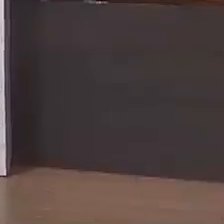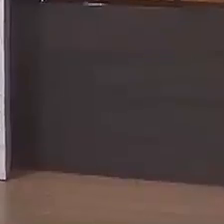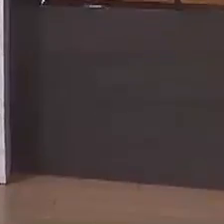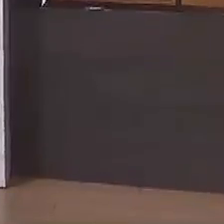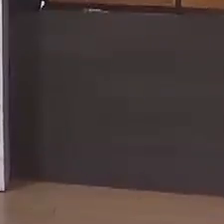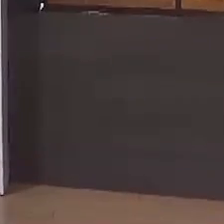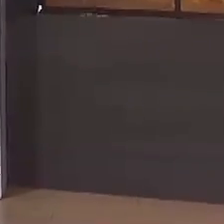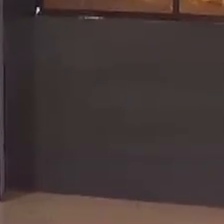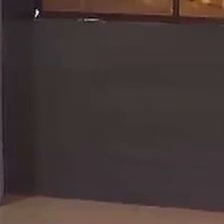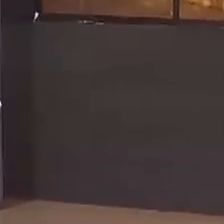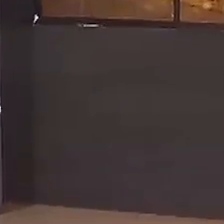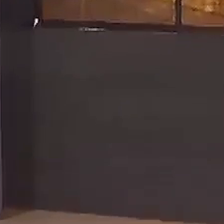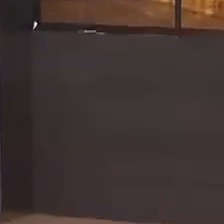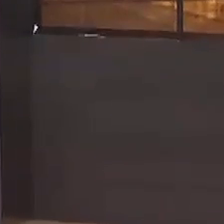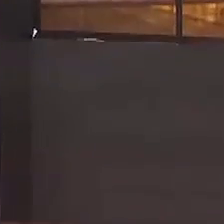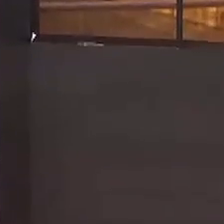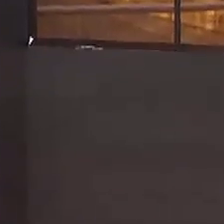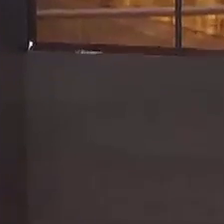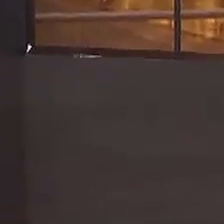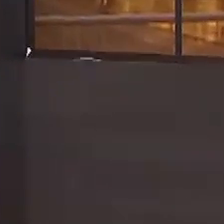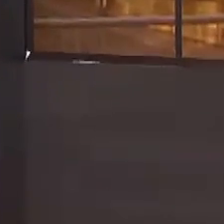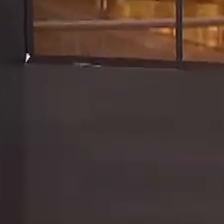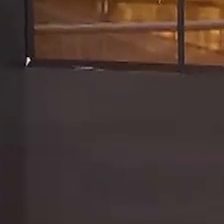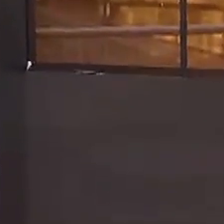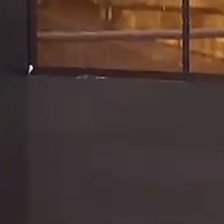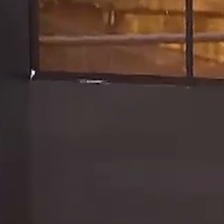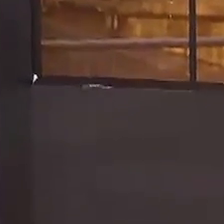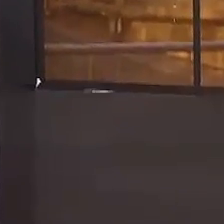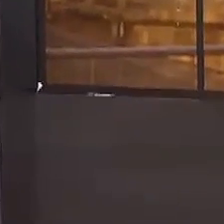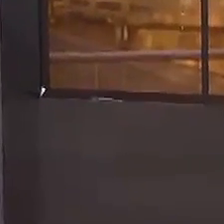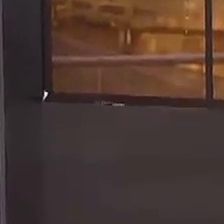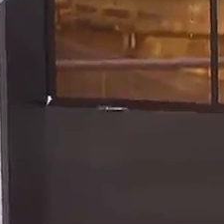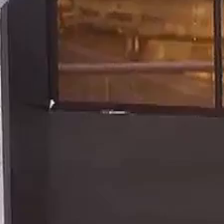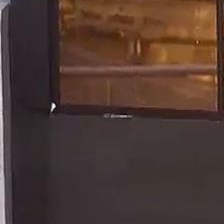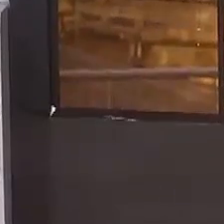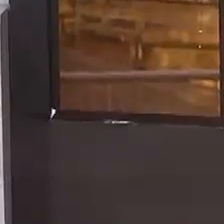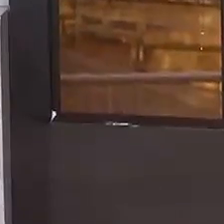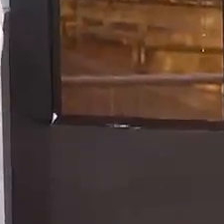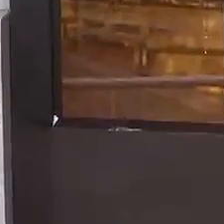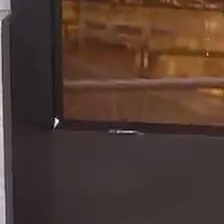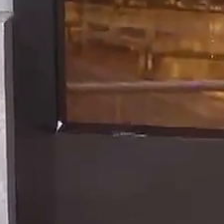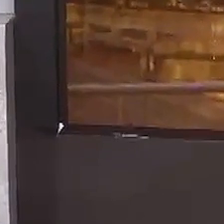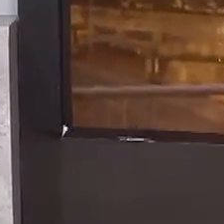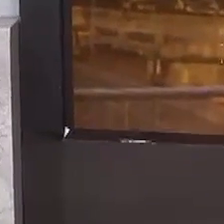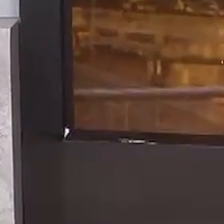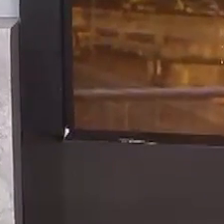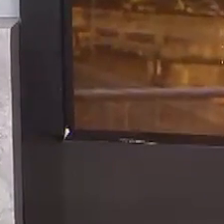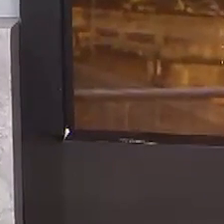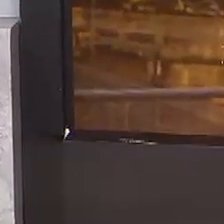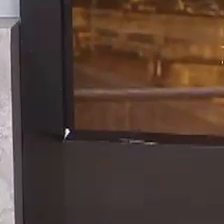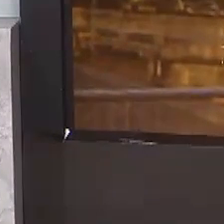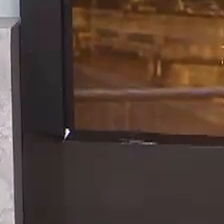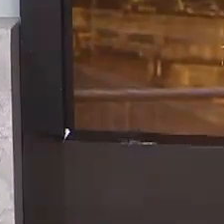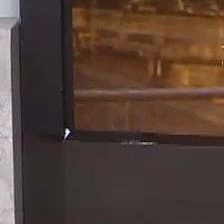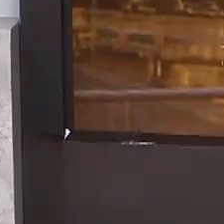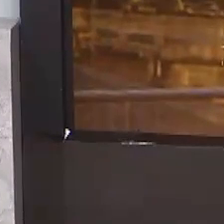สวัสดีครับ สวัสดีค่ะ บ่ายโมงตรงแบบนี้นะครับแน่นอนได้เวลาแล้วถ้าใครเปิดช่อง14 Mcard Family ก็จะอยู่กับเรา2คนหรืออาจจะเป็นพิ